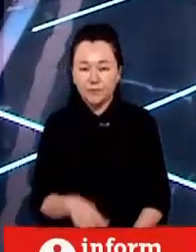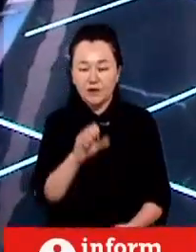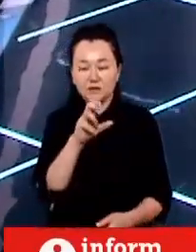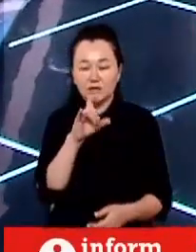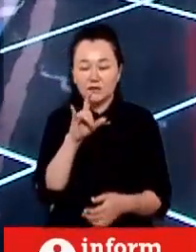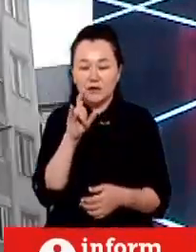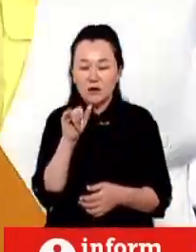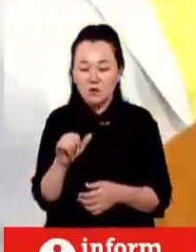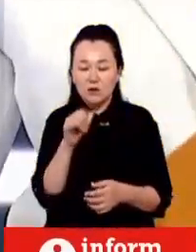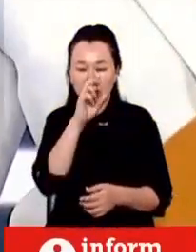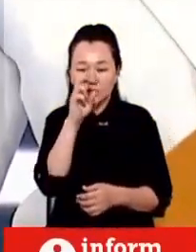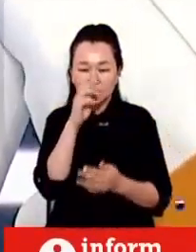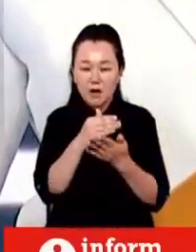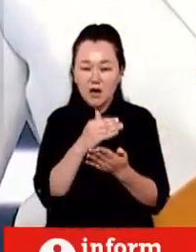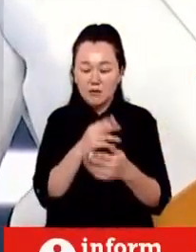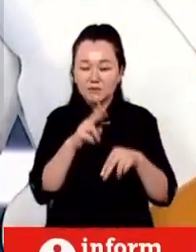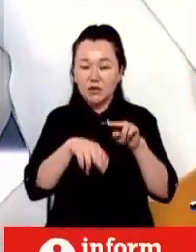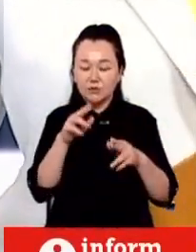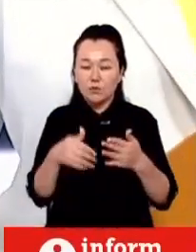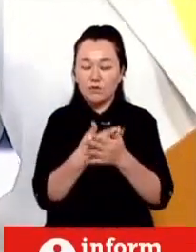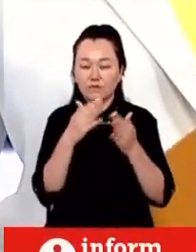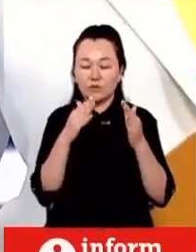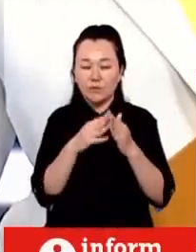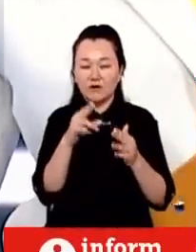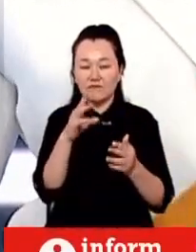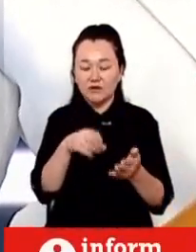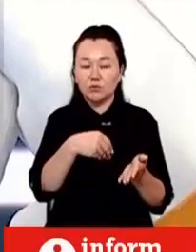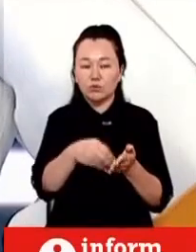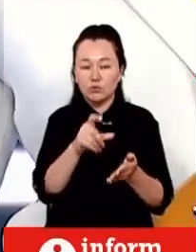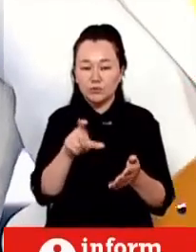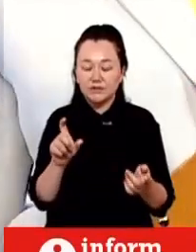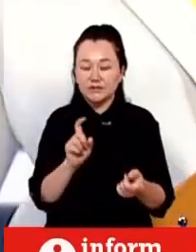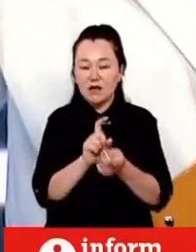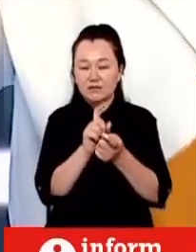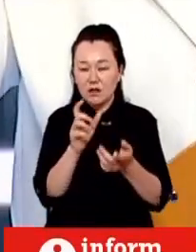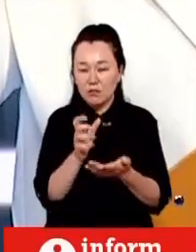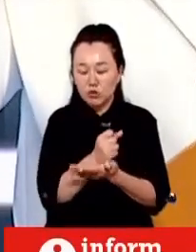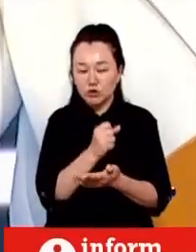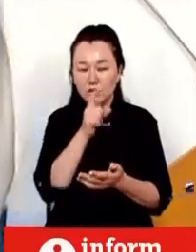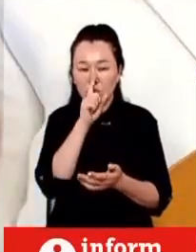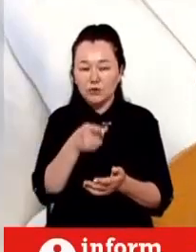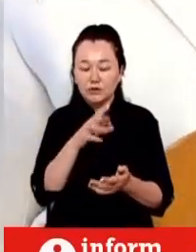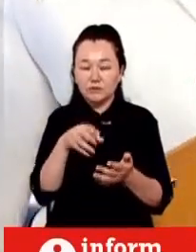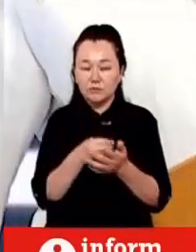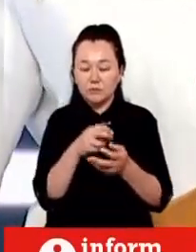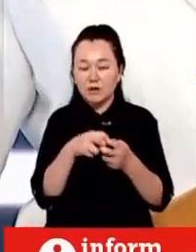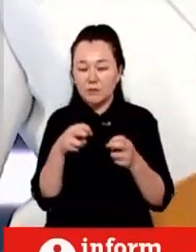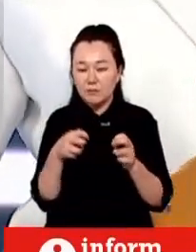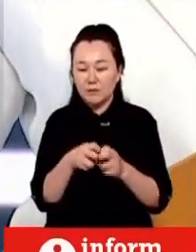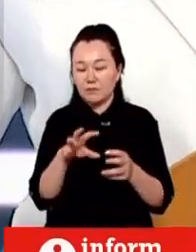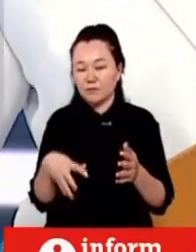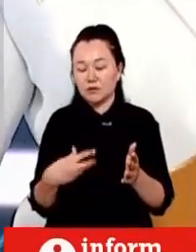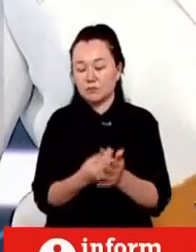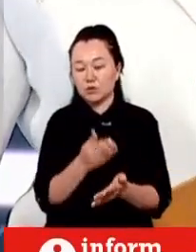Атырауда мемлекеттік бағдарламамен салынған жаңа үйлерден пәтер алған тұрғындар шу шығарды. Айтуларынша, бір жылдан бері проблемадан көз ашпай